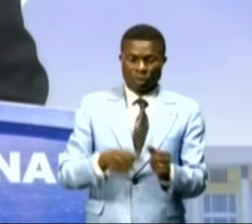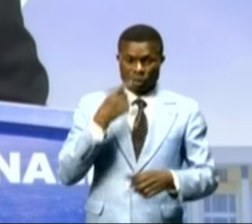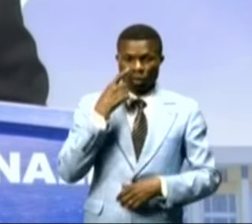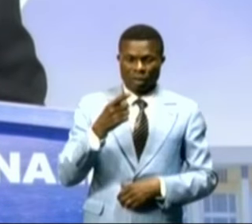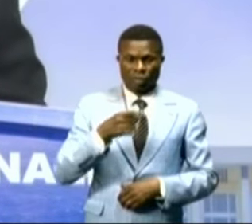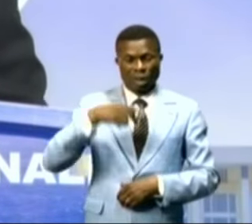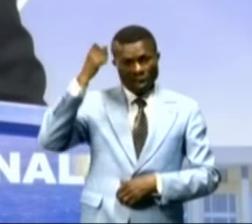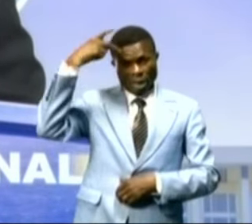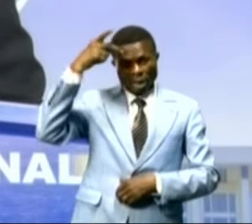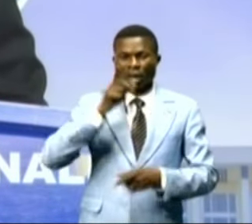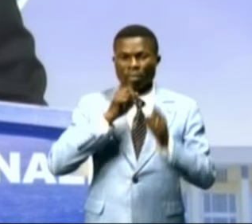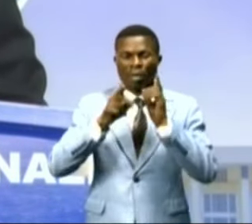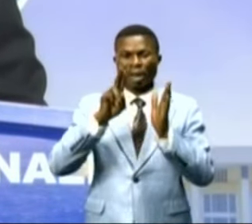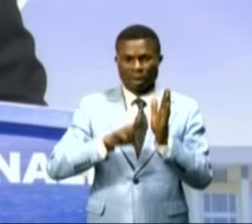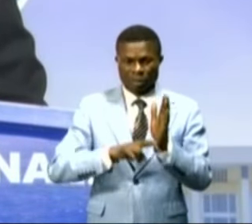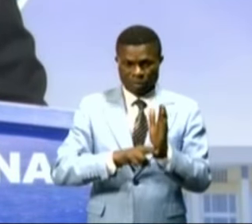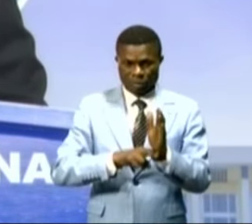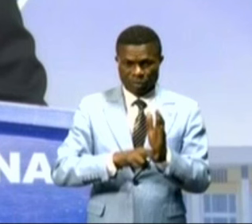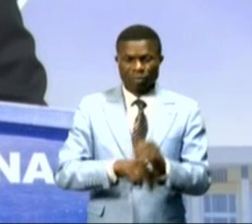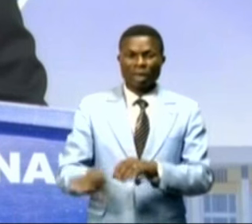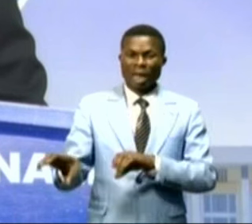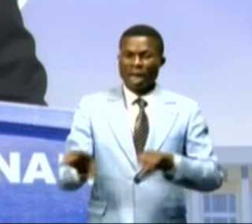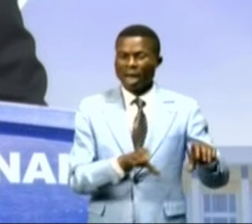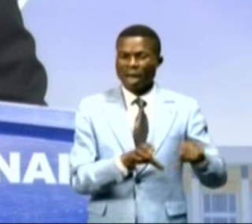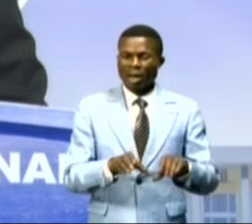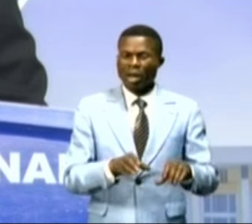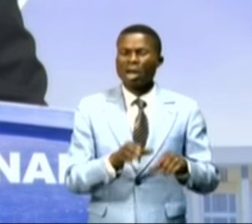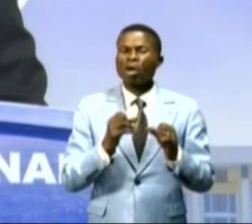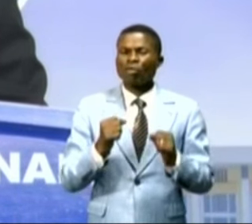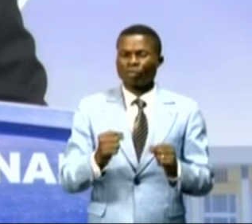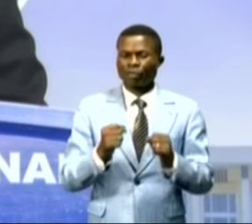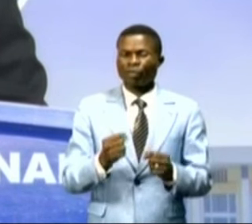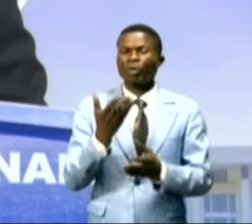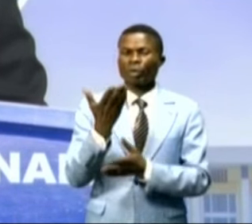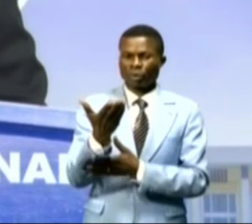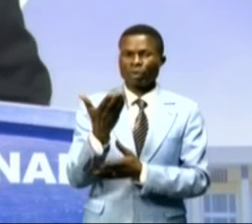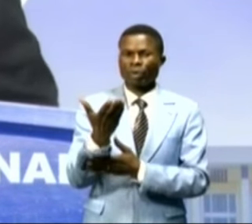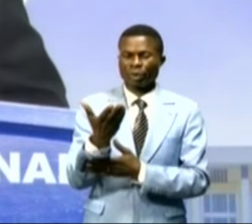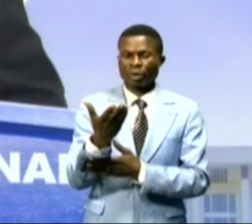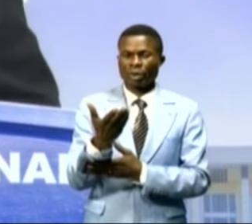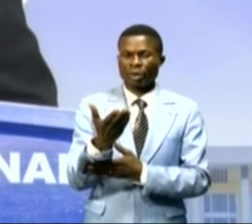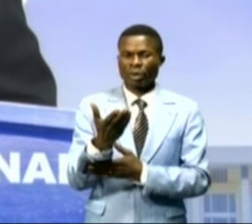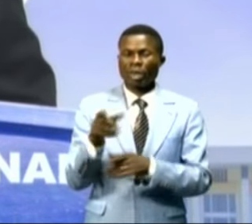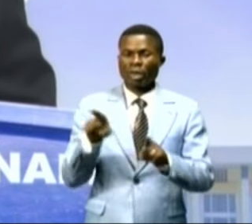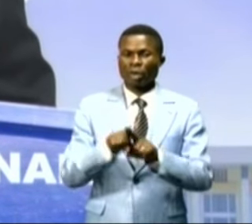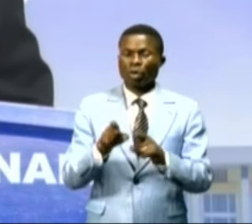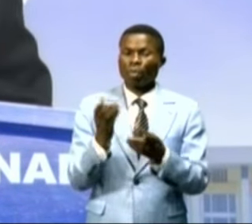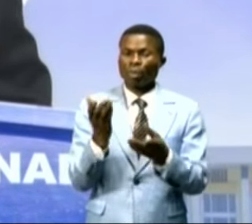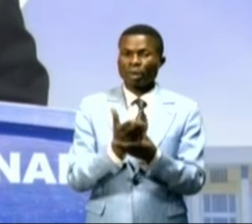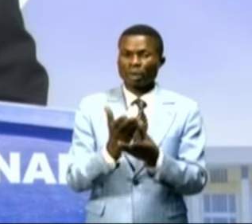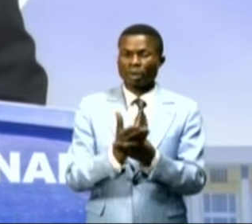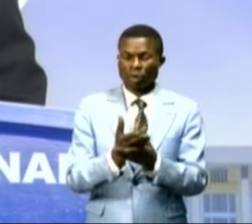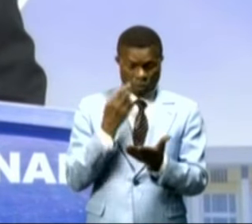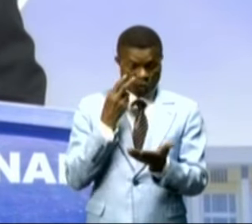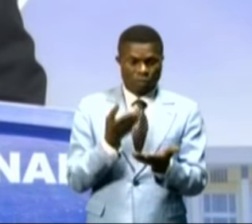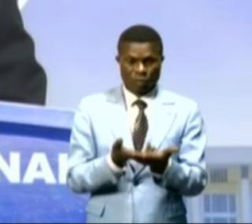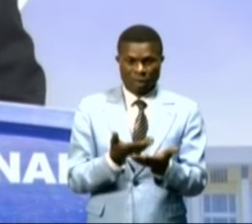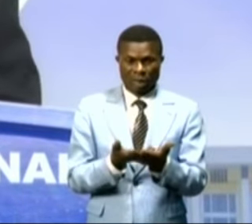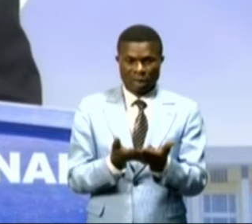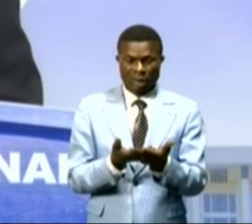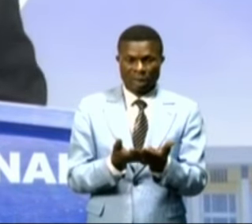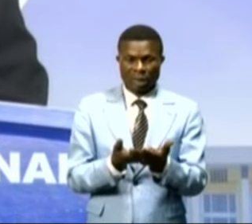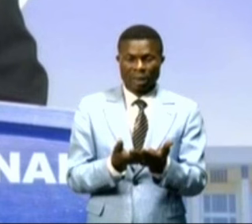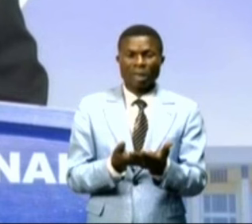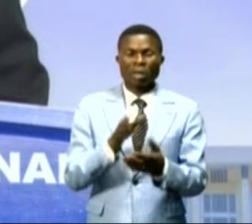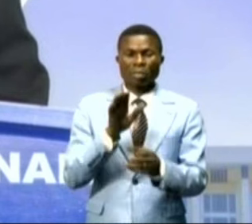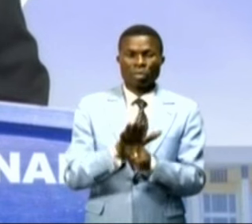diplomaties parlementaires. C'est une activité intense qui demande, selon les archives que j'ai trouvées ici, que de plus